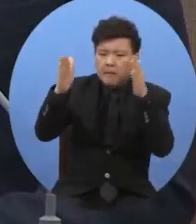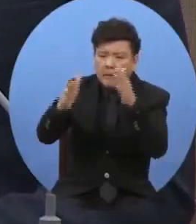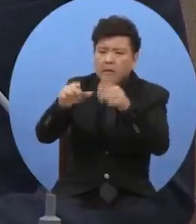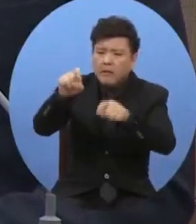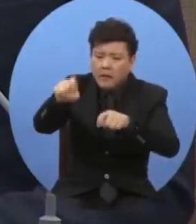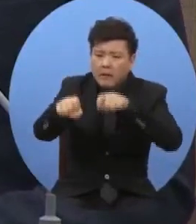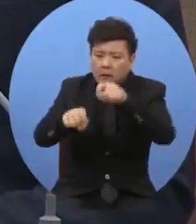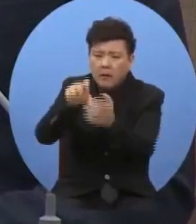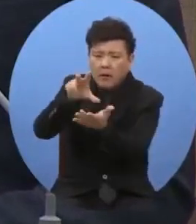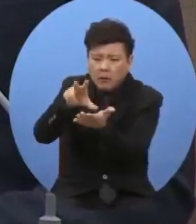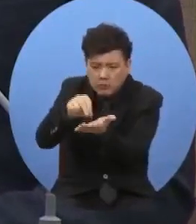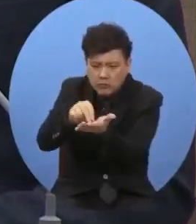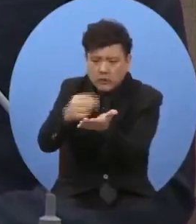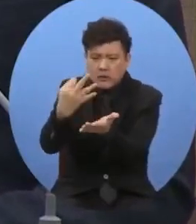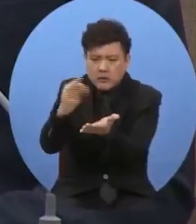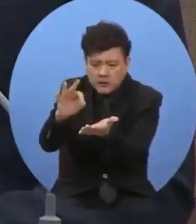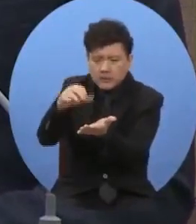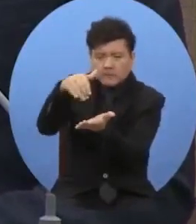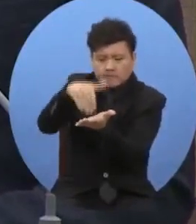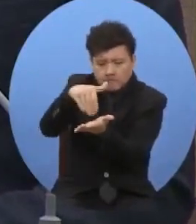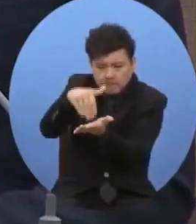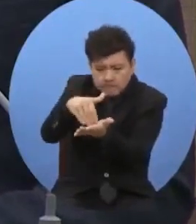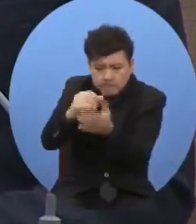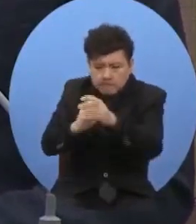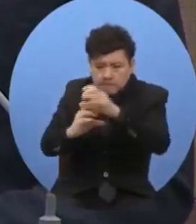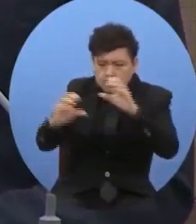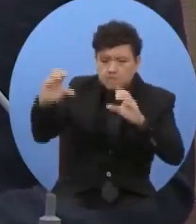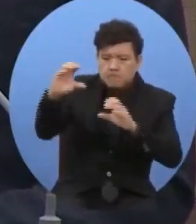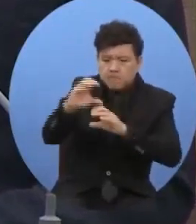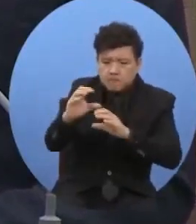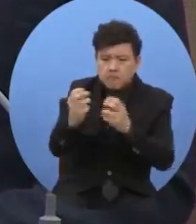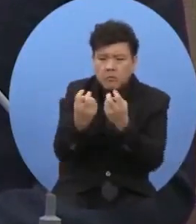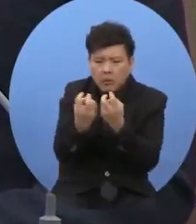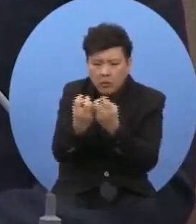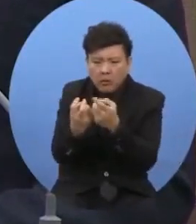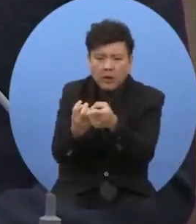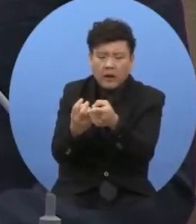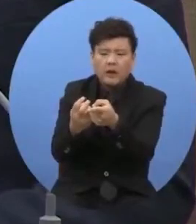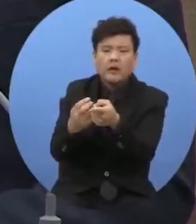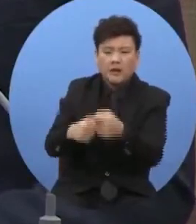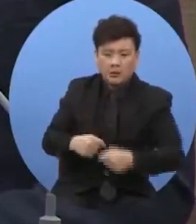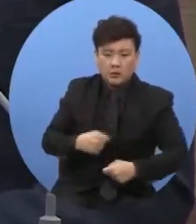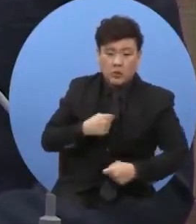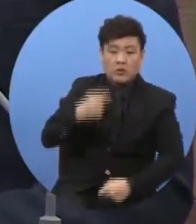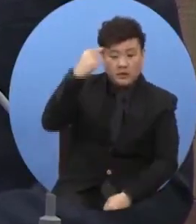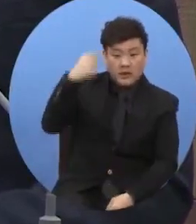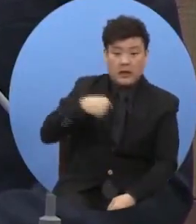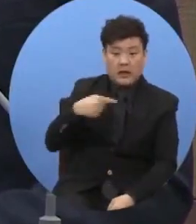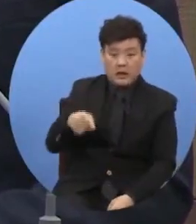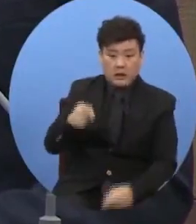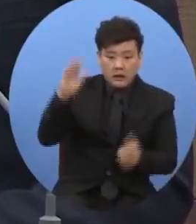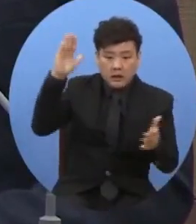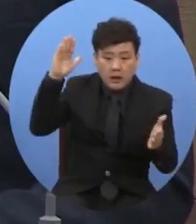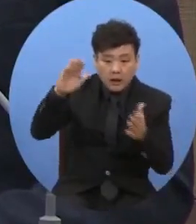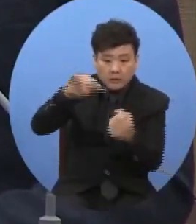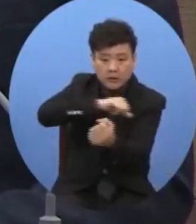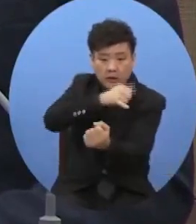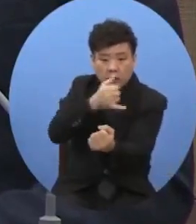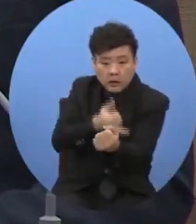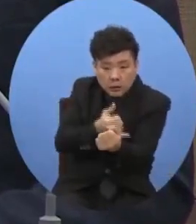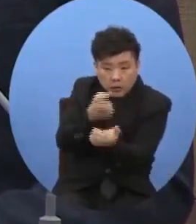문제를 성찰하고 인정하고 보완하는 방법이 뭐가 있냐. 저는 이제 솔직히 그렇게 생각을 하는 겁니다. 학생인권